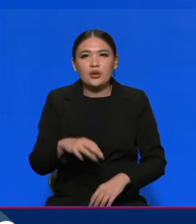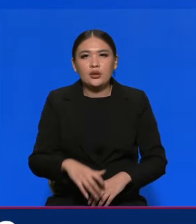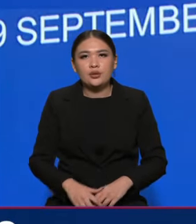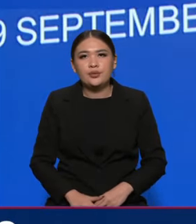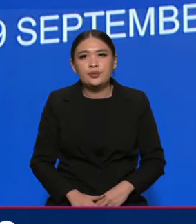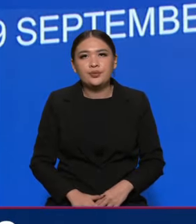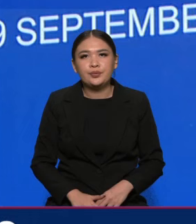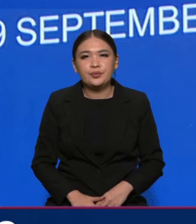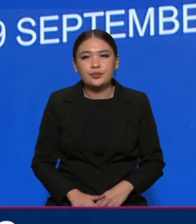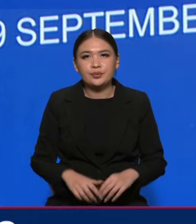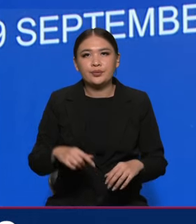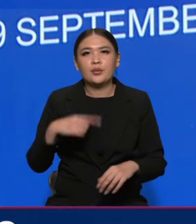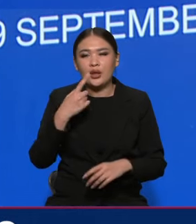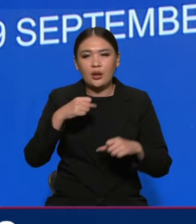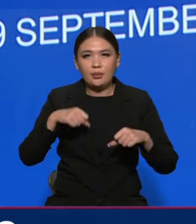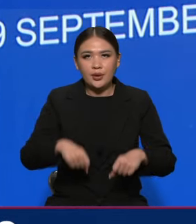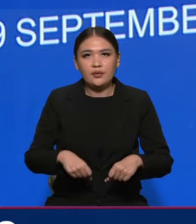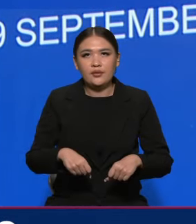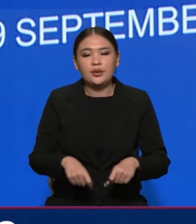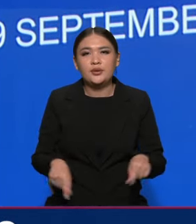по гражданским правам, те же вот,